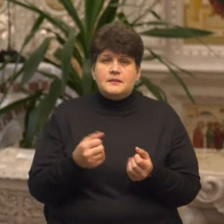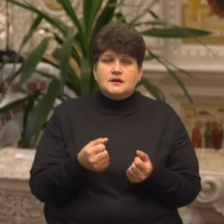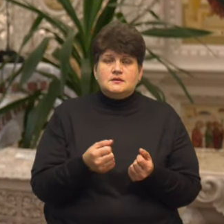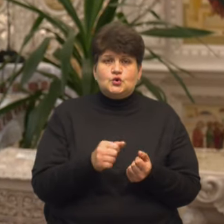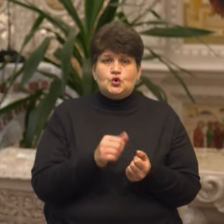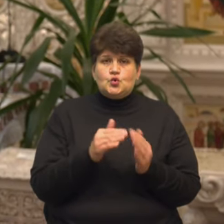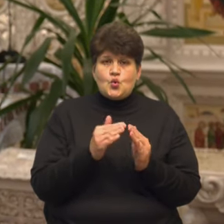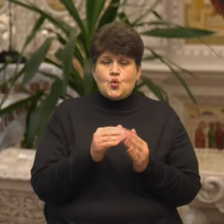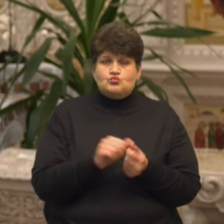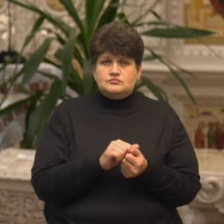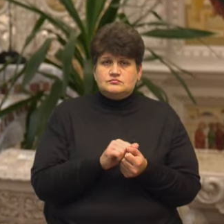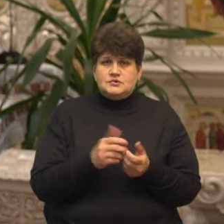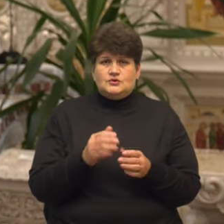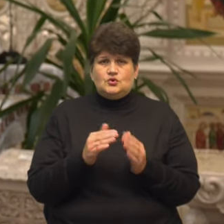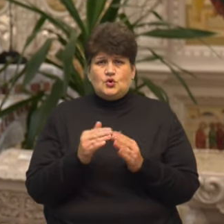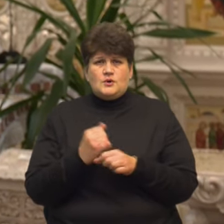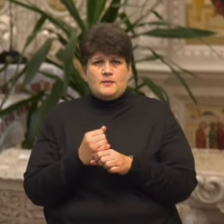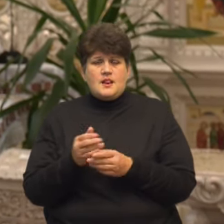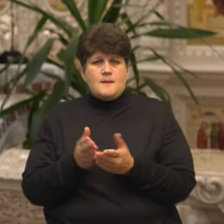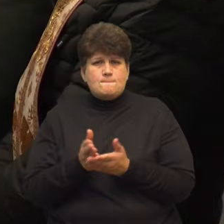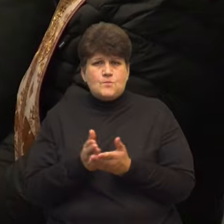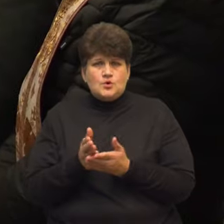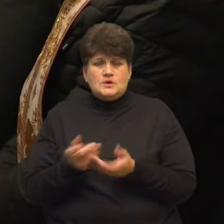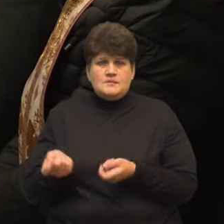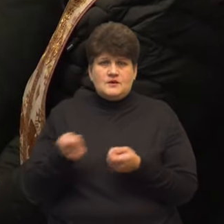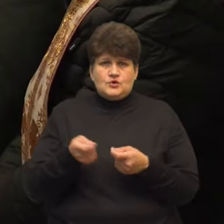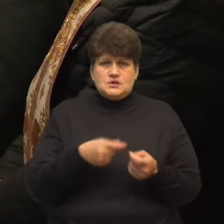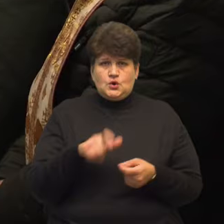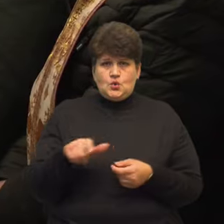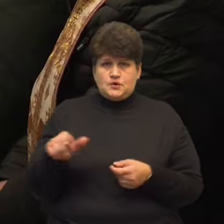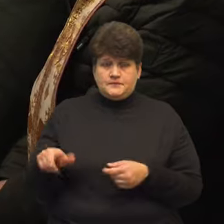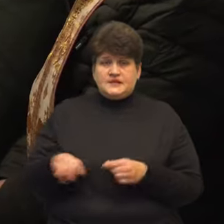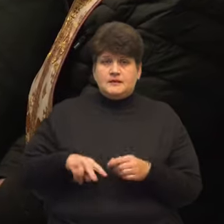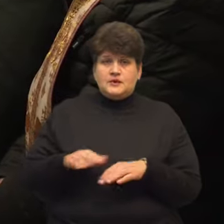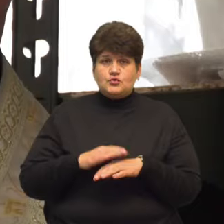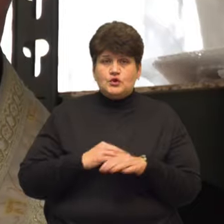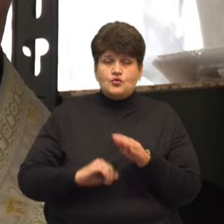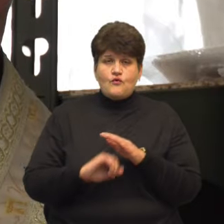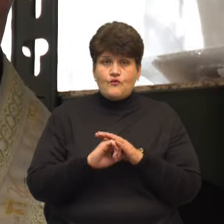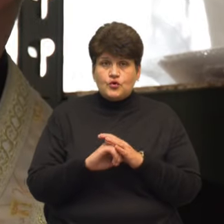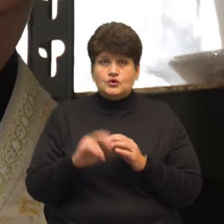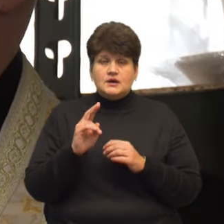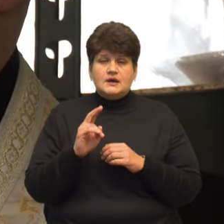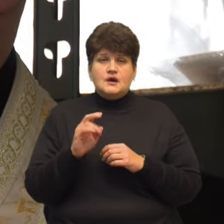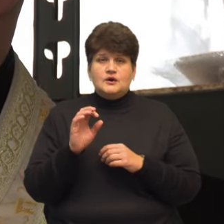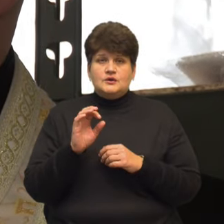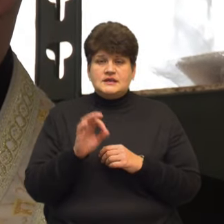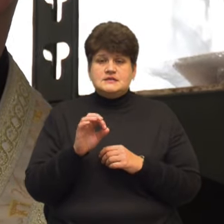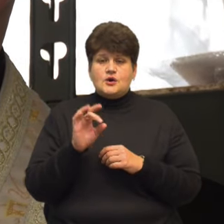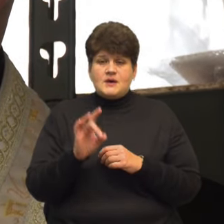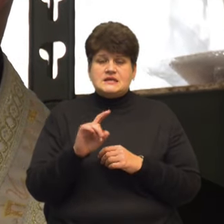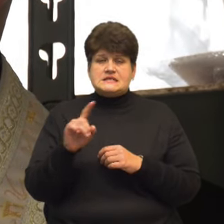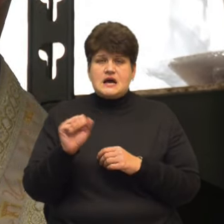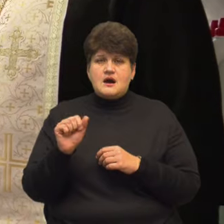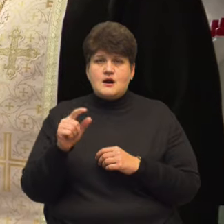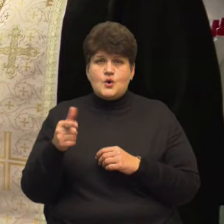і вдома робили ті послуги приносили ти людям директор благодійного фонду Карітас Тернопіль отець Роман загородний розповідає це